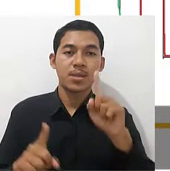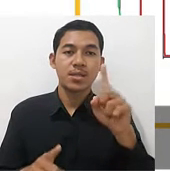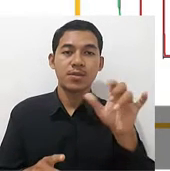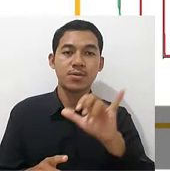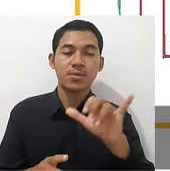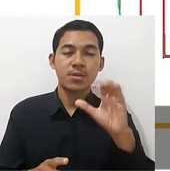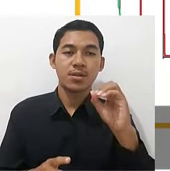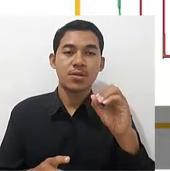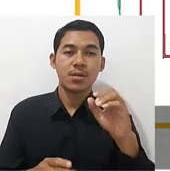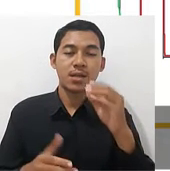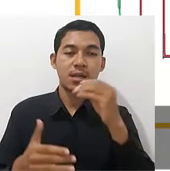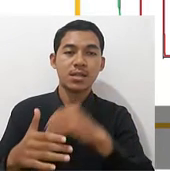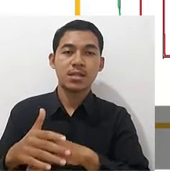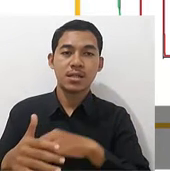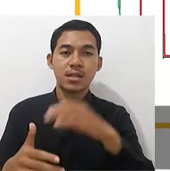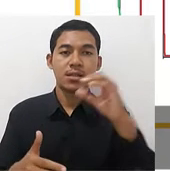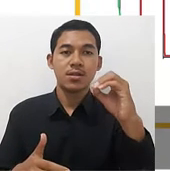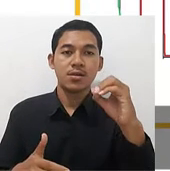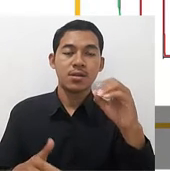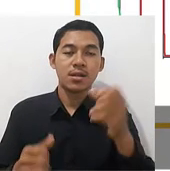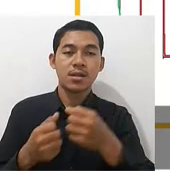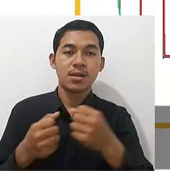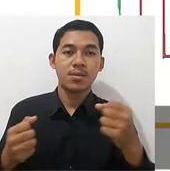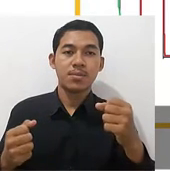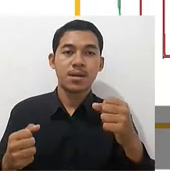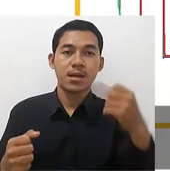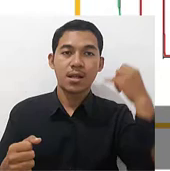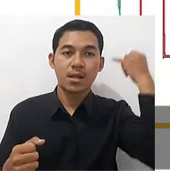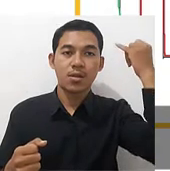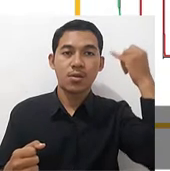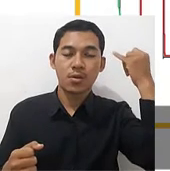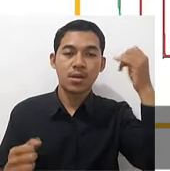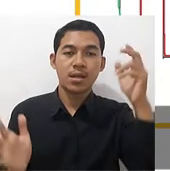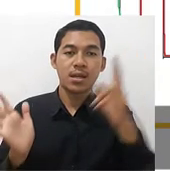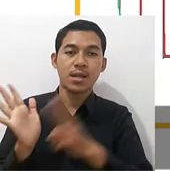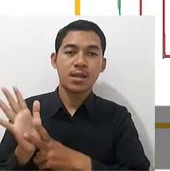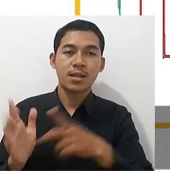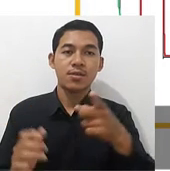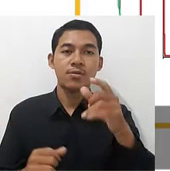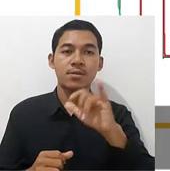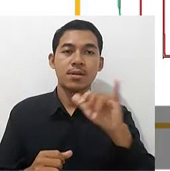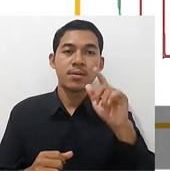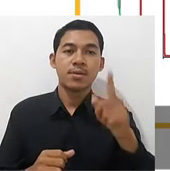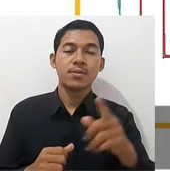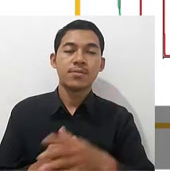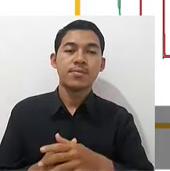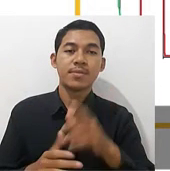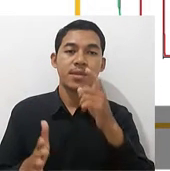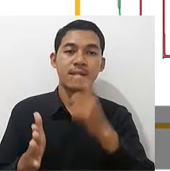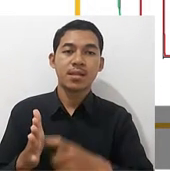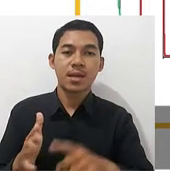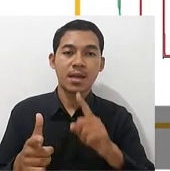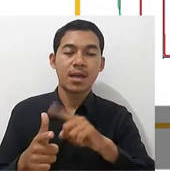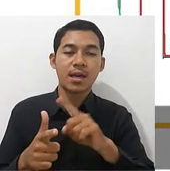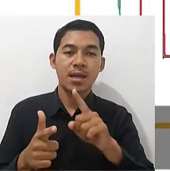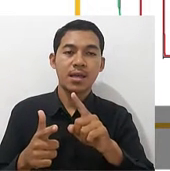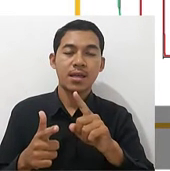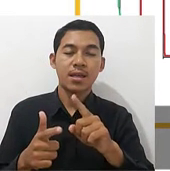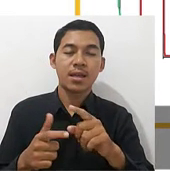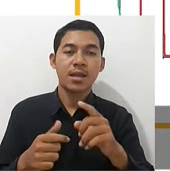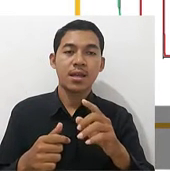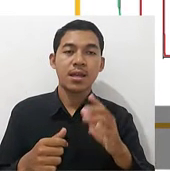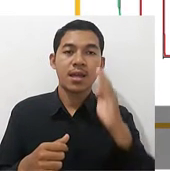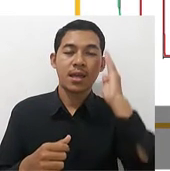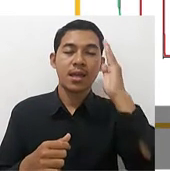sama 0, ya hasilnya 0 kan. Kalau di gerbang logika N, nah itu kayak gitu. Jadi, nilai atau value dari si X